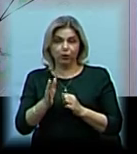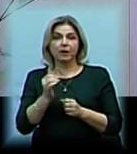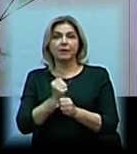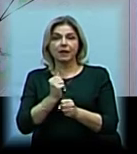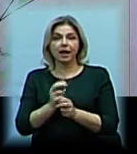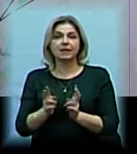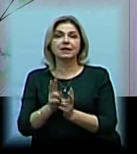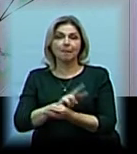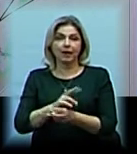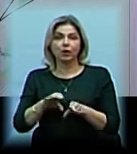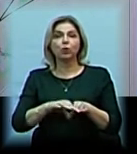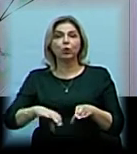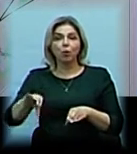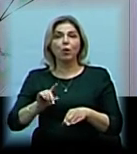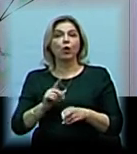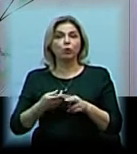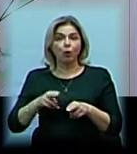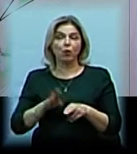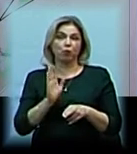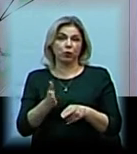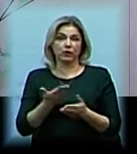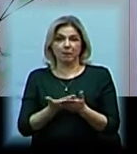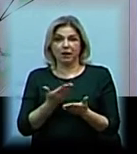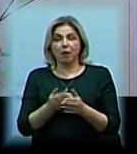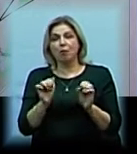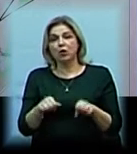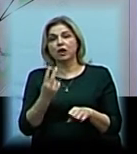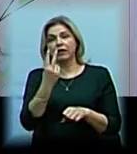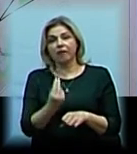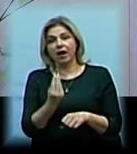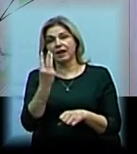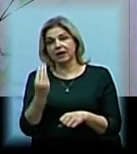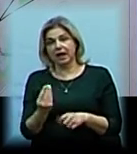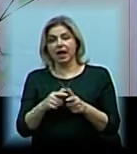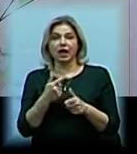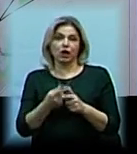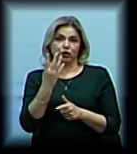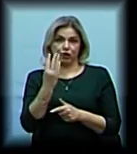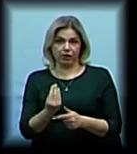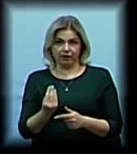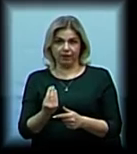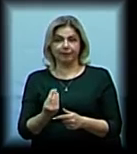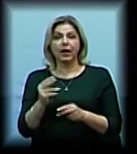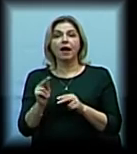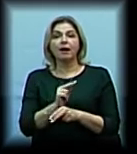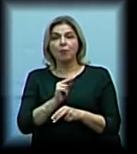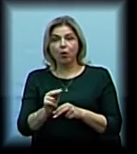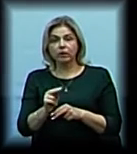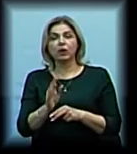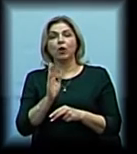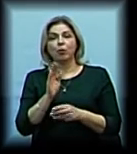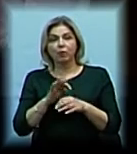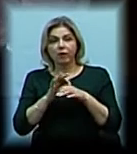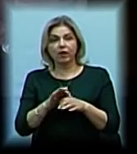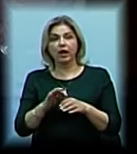проводити заміну там трубопроводу, тому це займе певних, може, 2, може, 3, а може і 4 дні. Ремонтні роботи